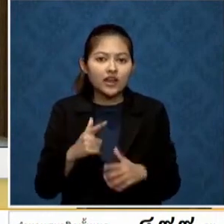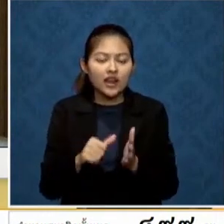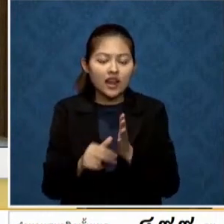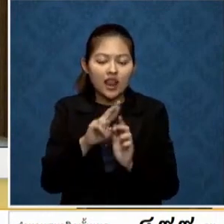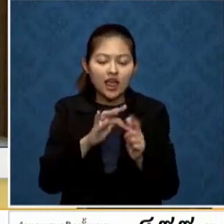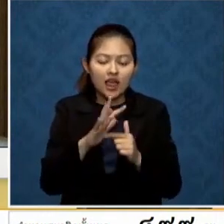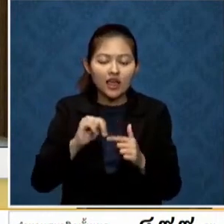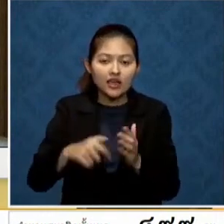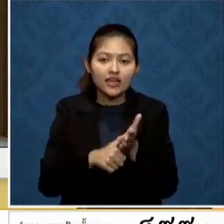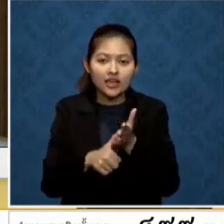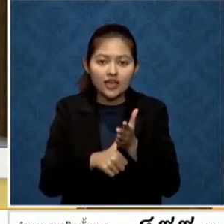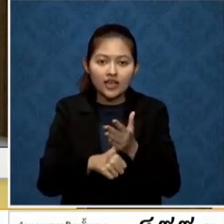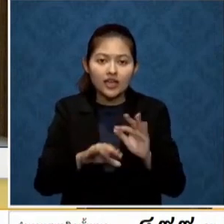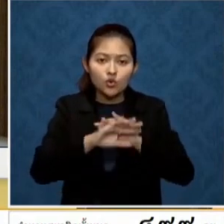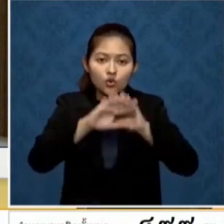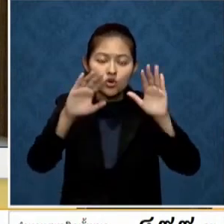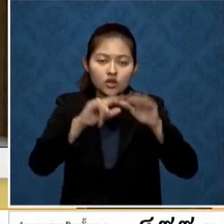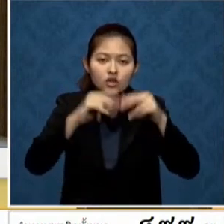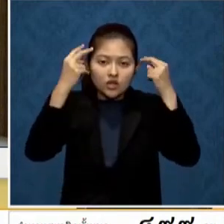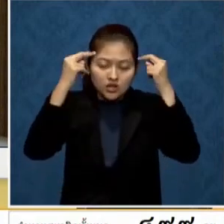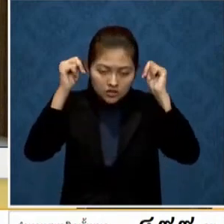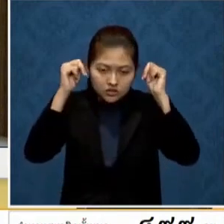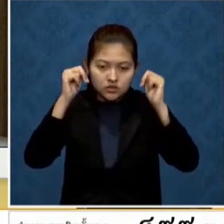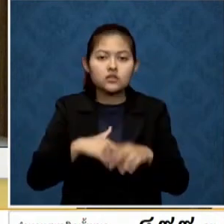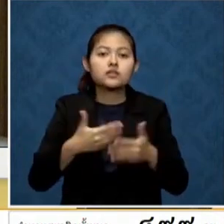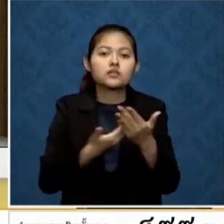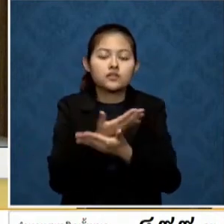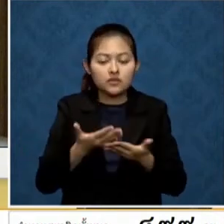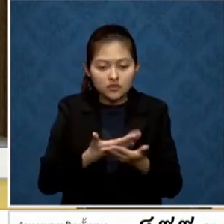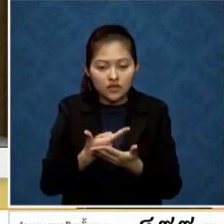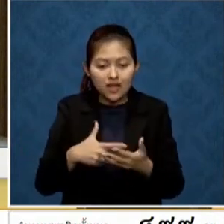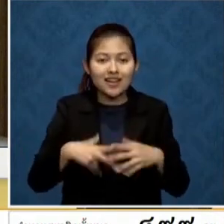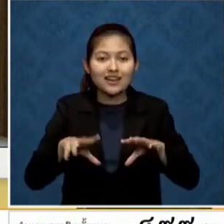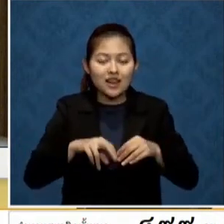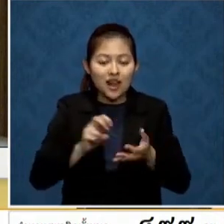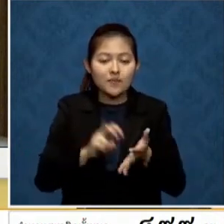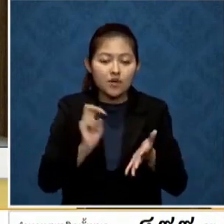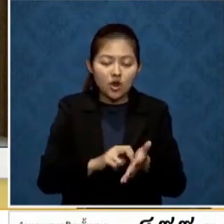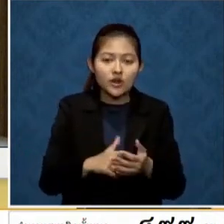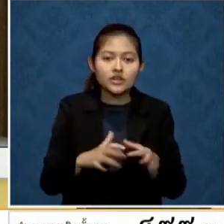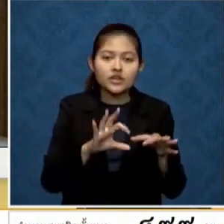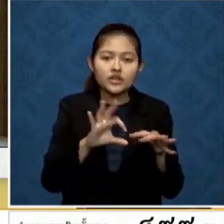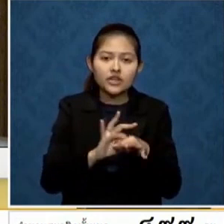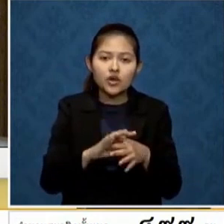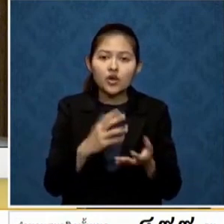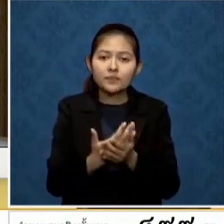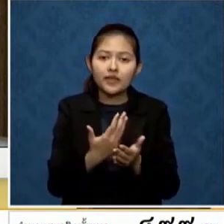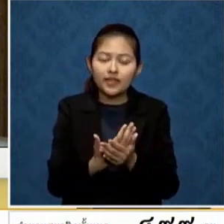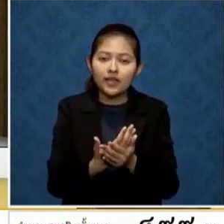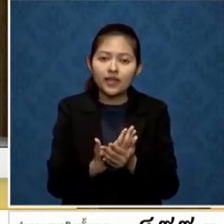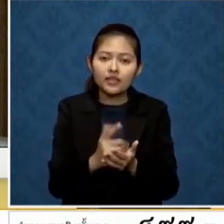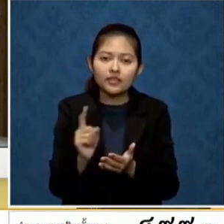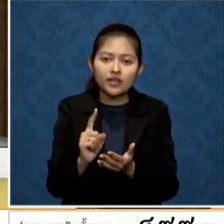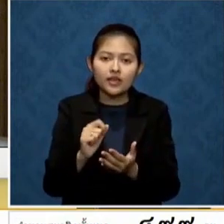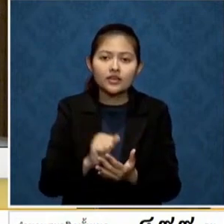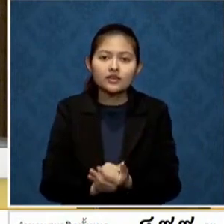บังคับสภาชุดนี้ที่ไปยกเลิกอำนาจนายกในการพิจารณาว่าจะให้คำรับรองร่างกฎหมายที่เกี่ยวกับการเงินหรือไม่